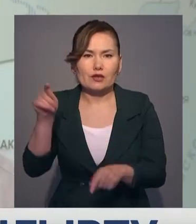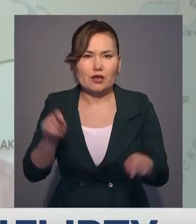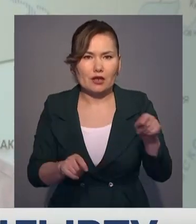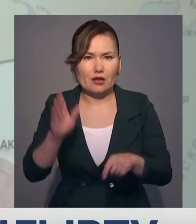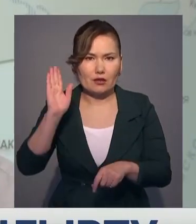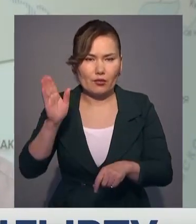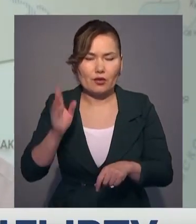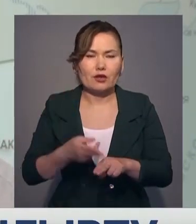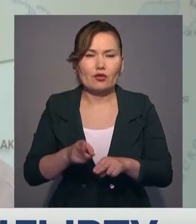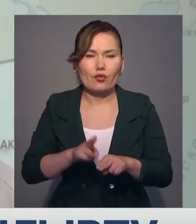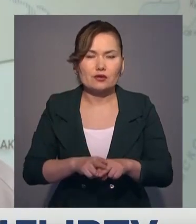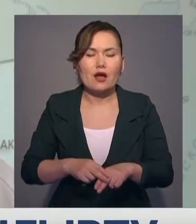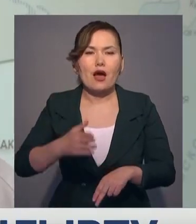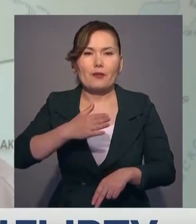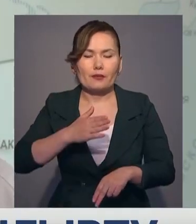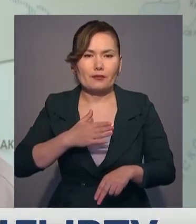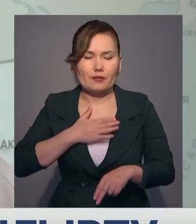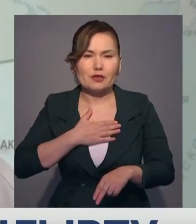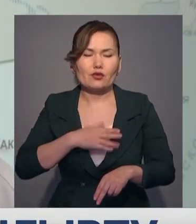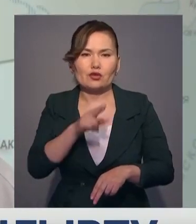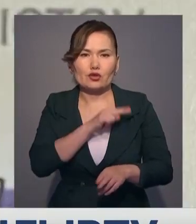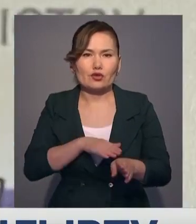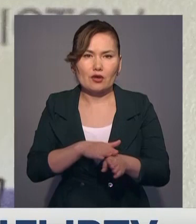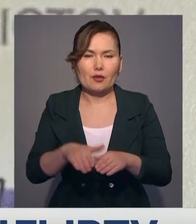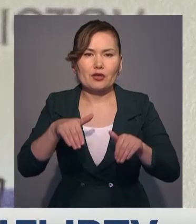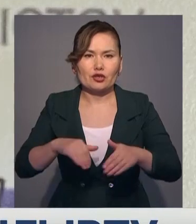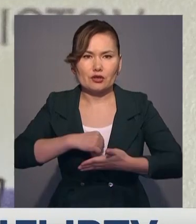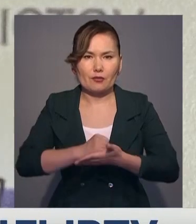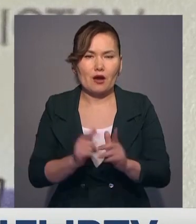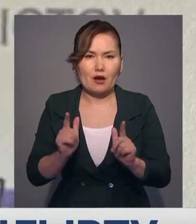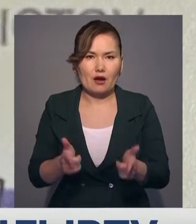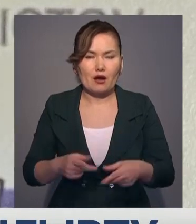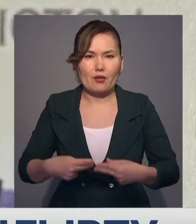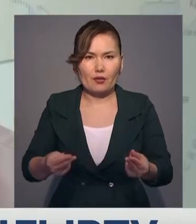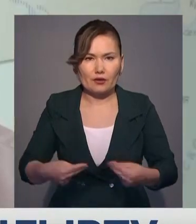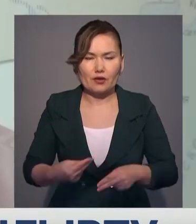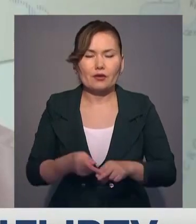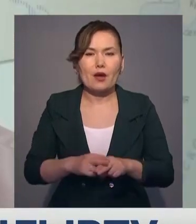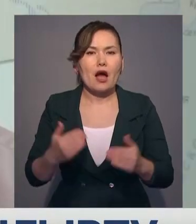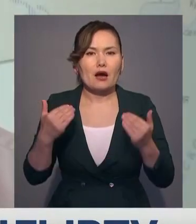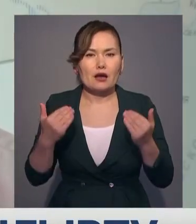Солардың сұраныстарын қанағаттандыру үшін біздер осындай шешім қабылданған. Қазіргі талаптарға заманға сай,